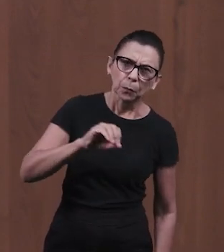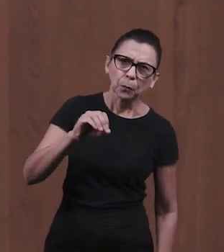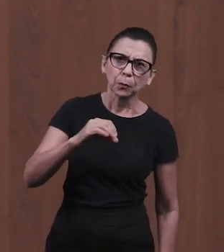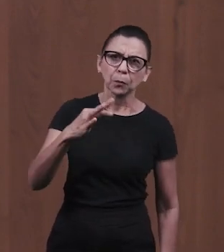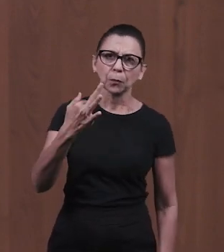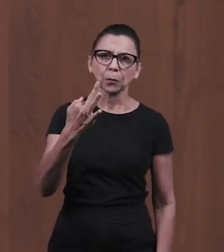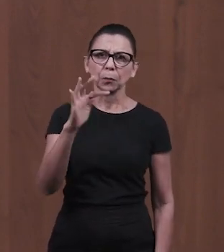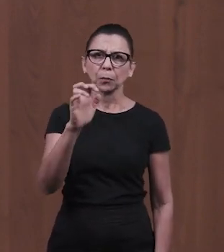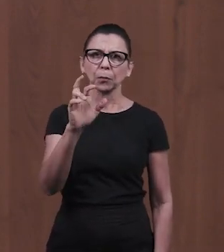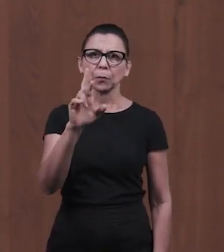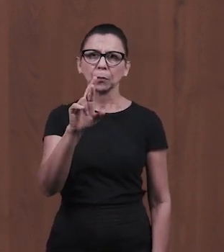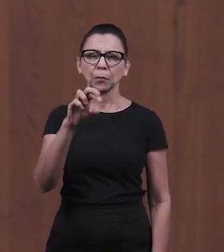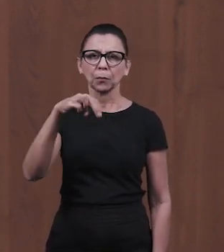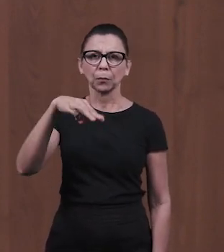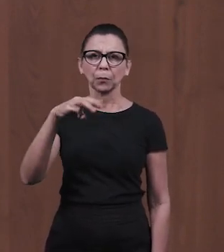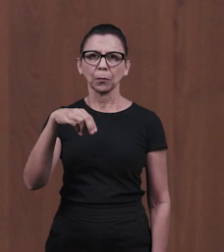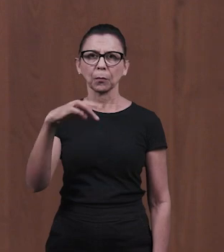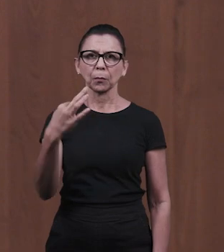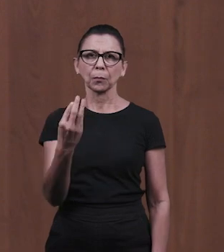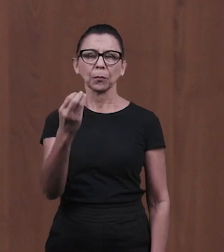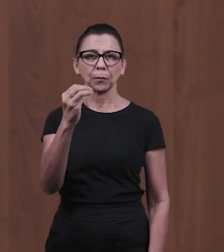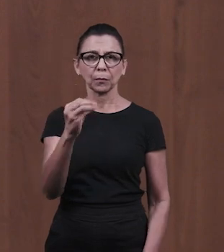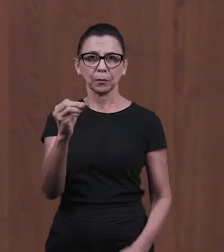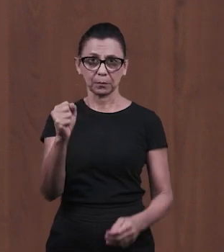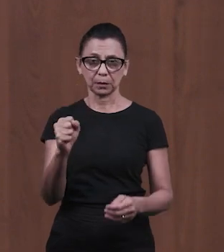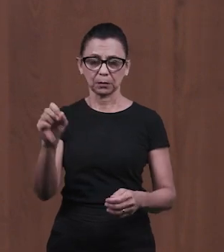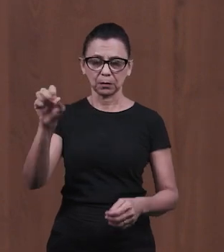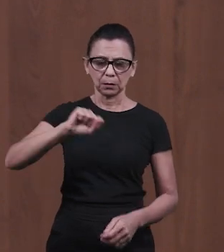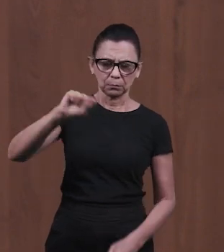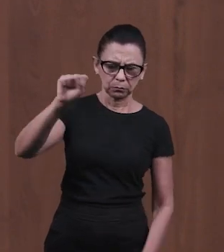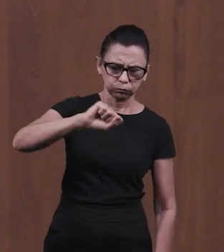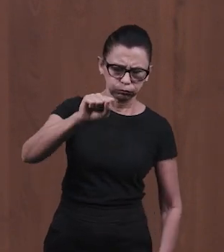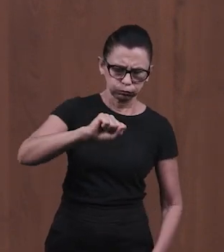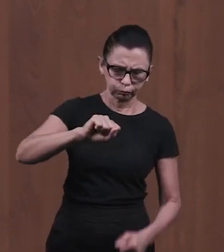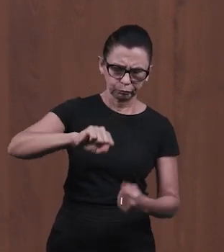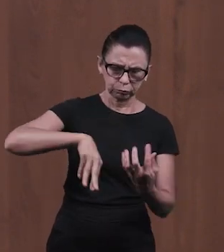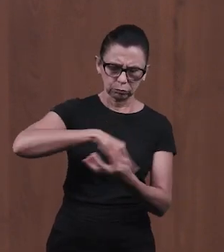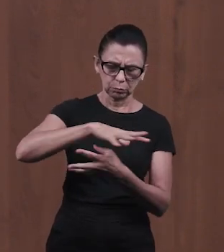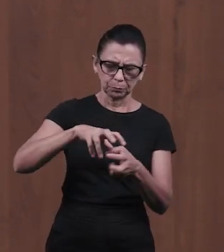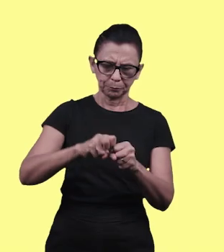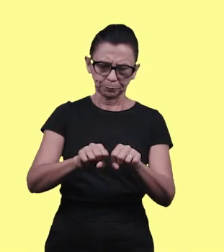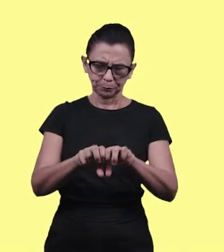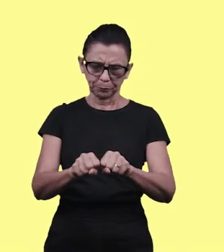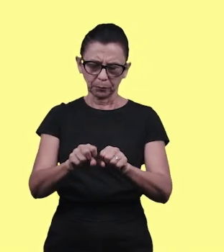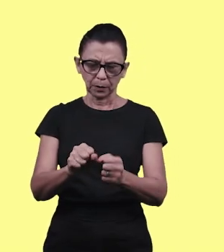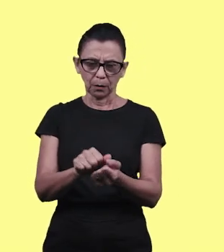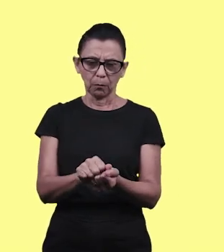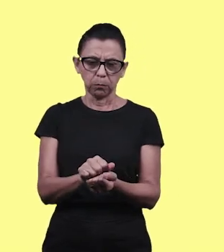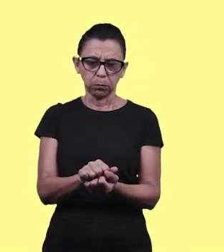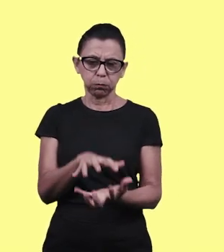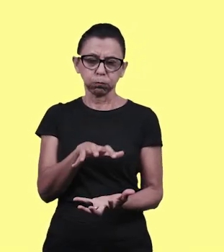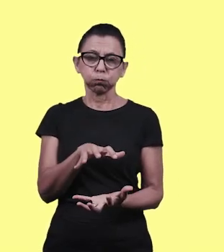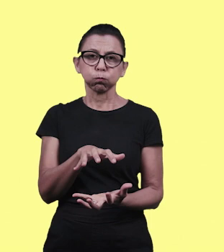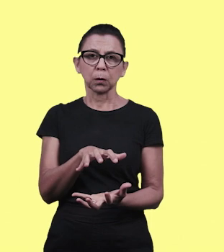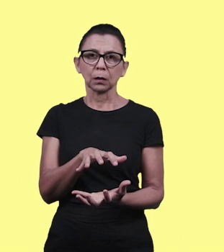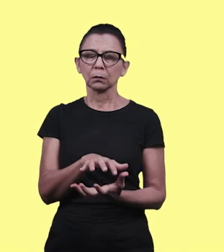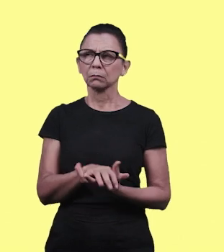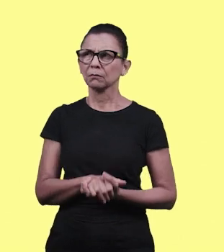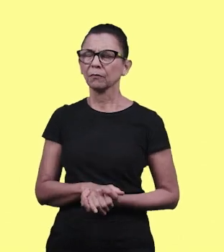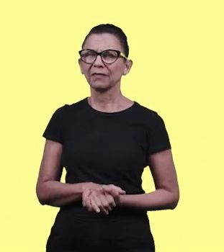немножко закваски или дрожжей заквашивает все тесто. Ну, закваска, она дает какой-то вкус?